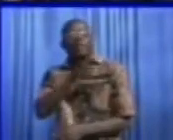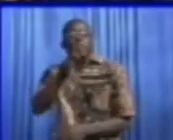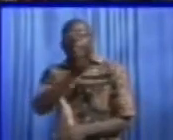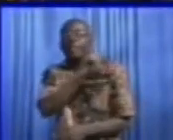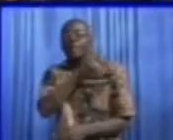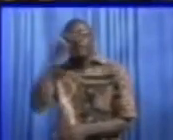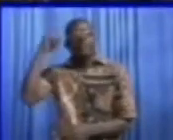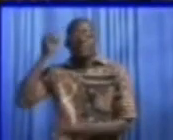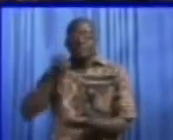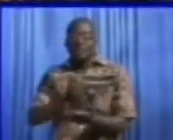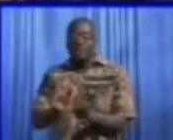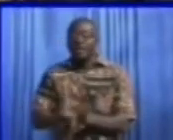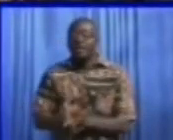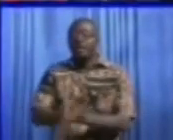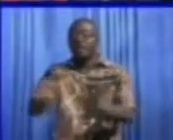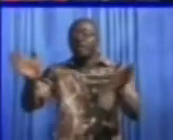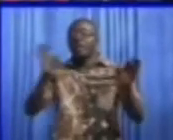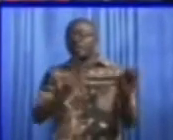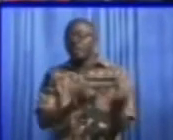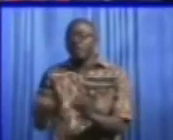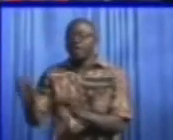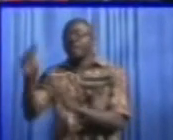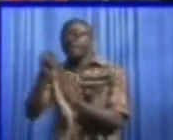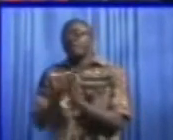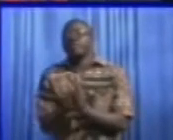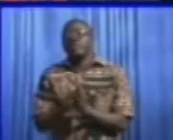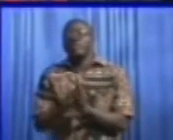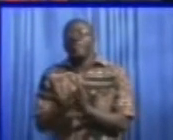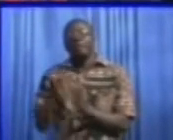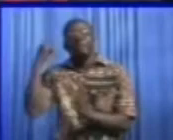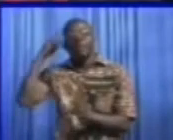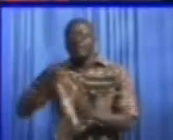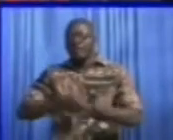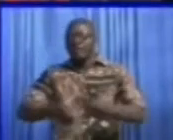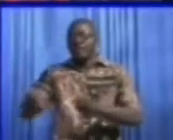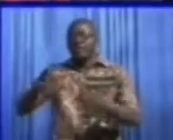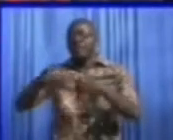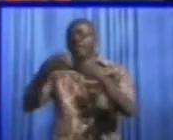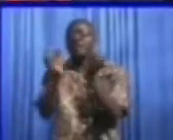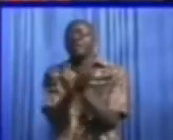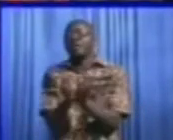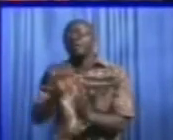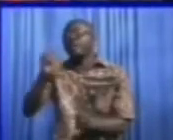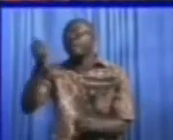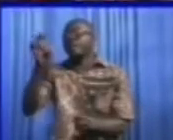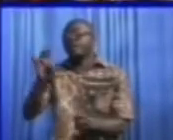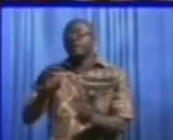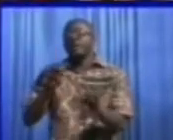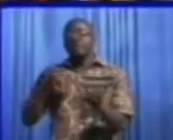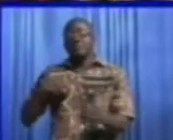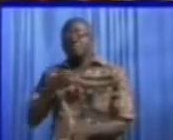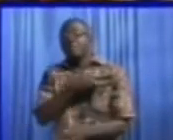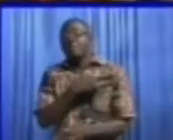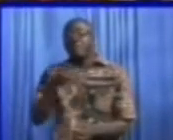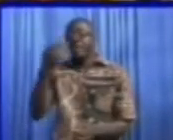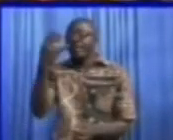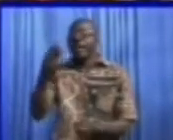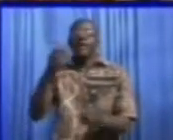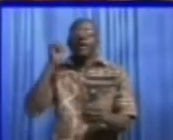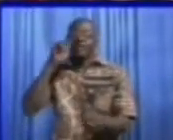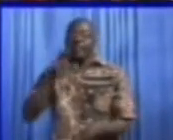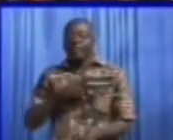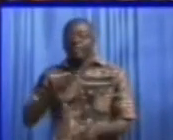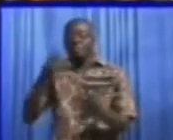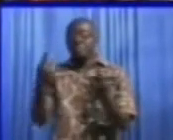comme secrétaire général de l'organisation. Il va diriger une équipe de 17 membres, dont 4 femmes. Le présent